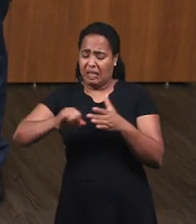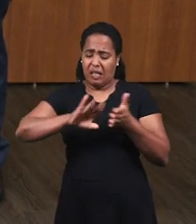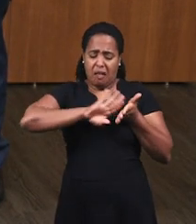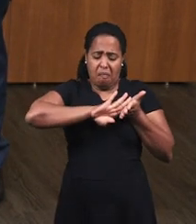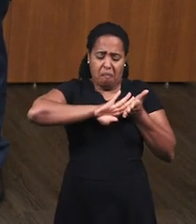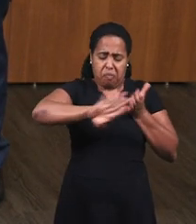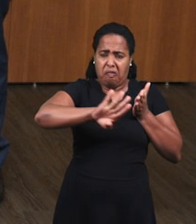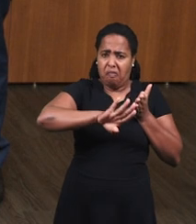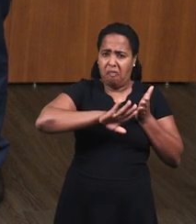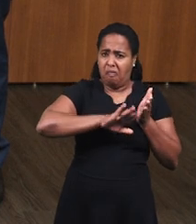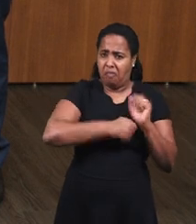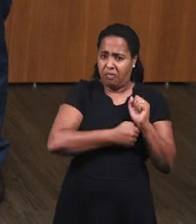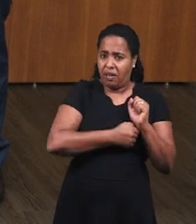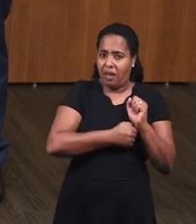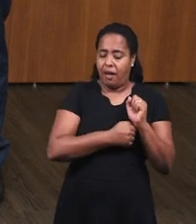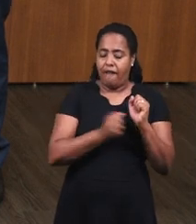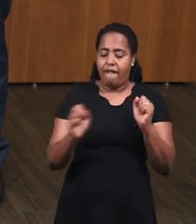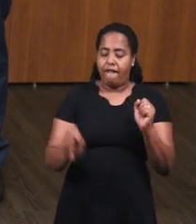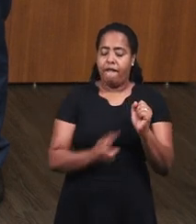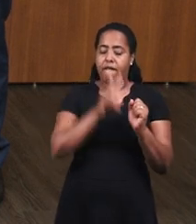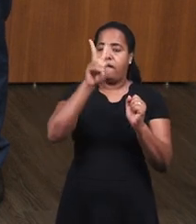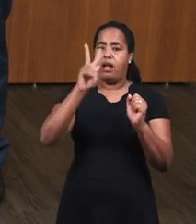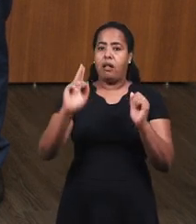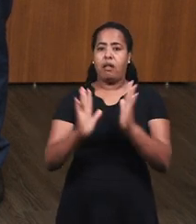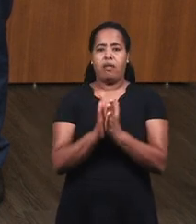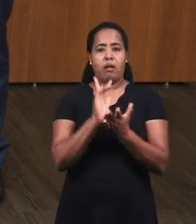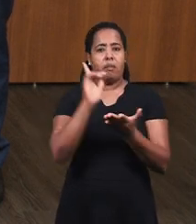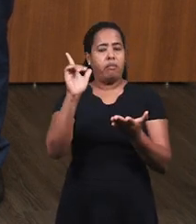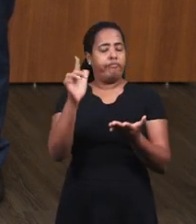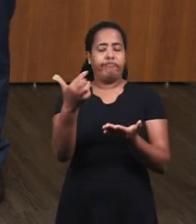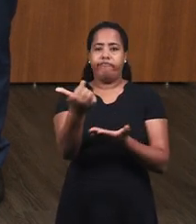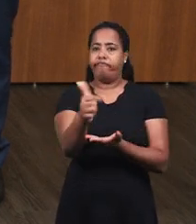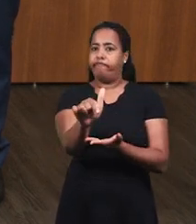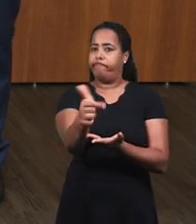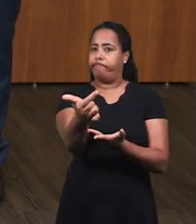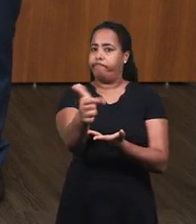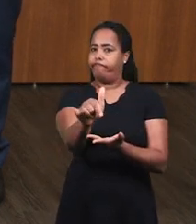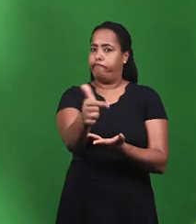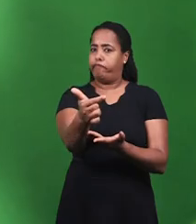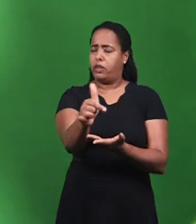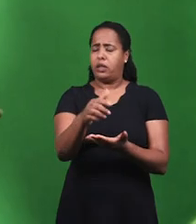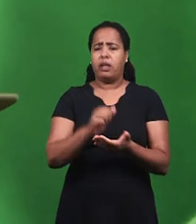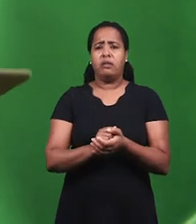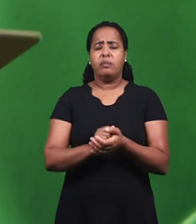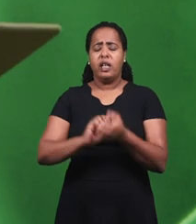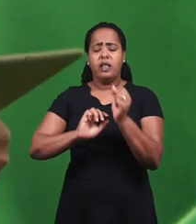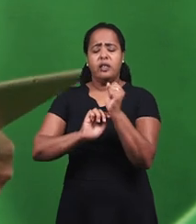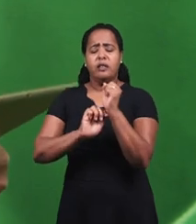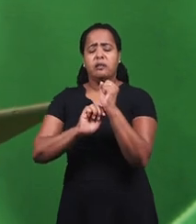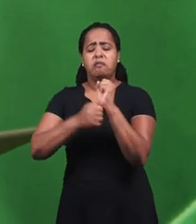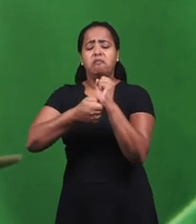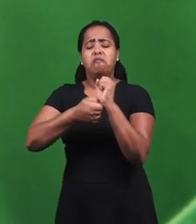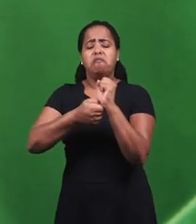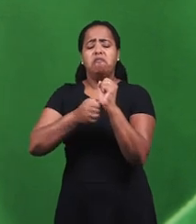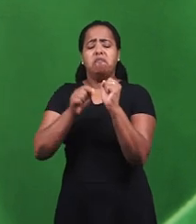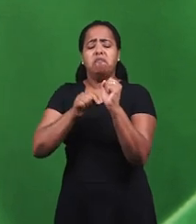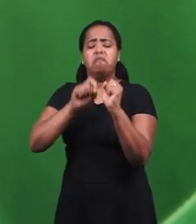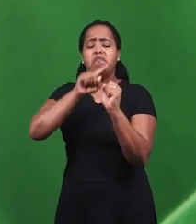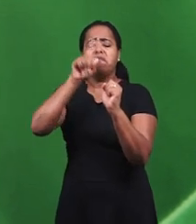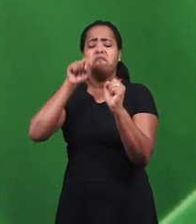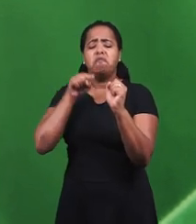on enlève ce mystère, il n'a plus aucune valeur dans la parole. Qui est le